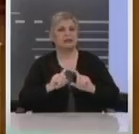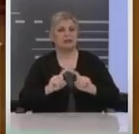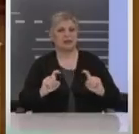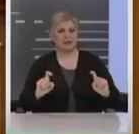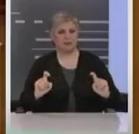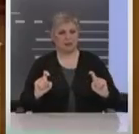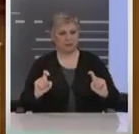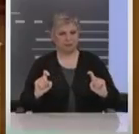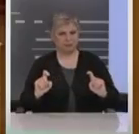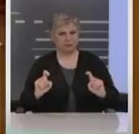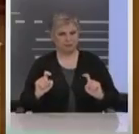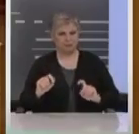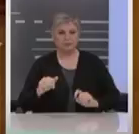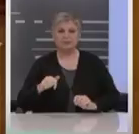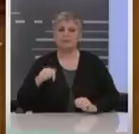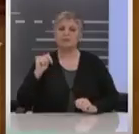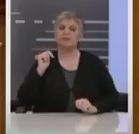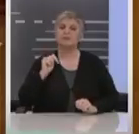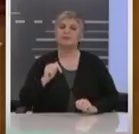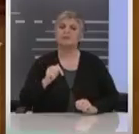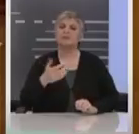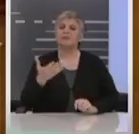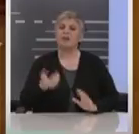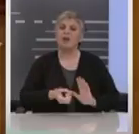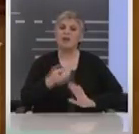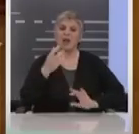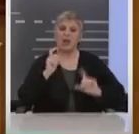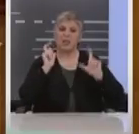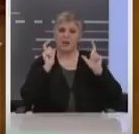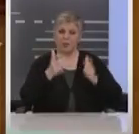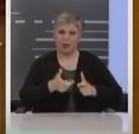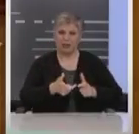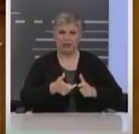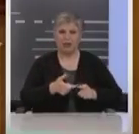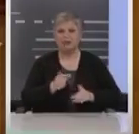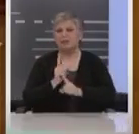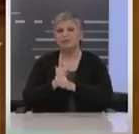στην διαρκή επίκληση από την πλευρά της Νέας Δημοκρατίας και του κ. Μητσοτάκη